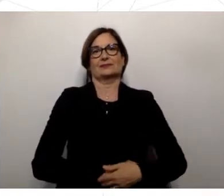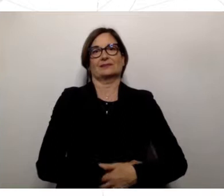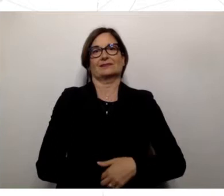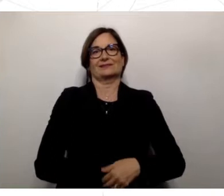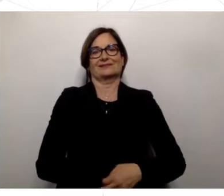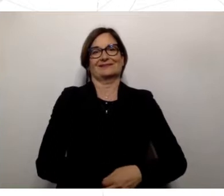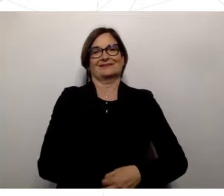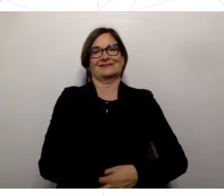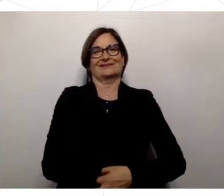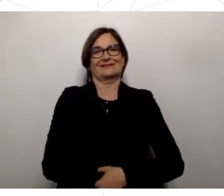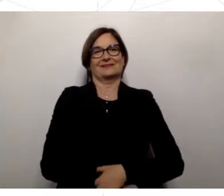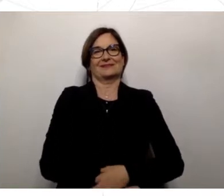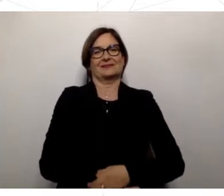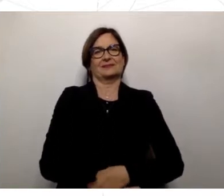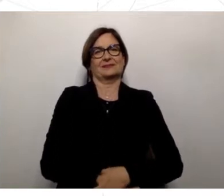due